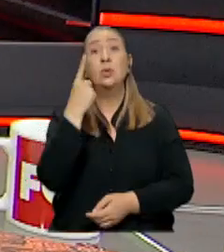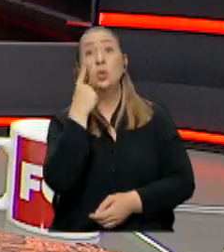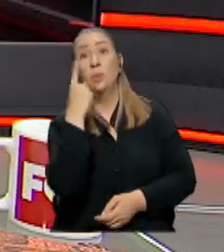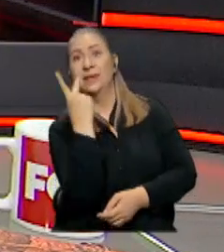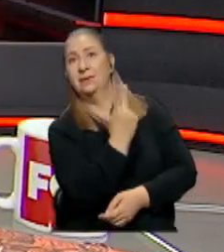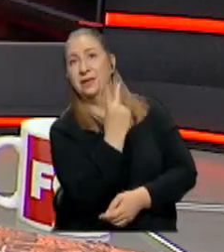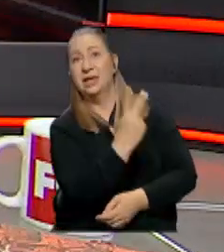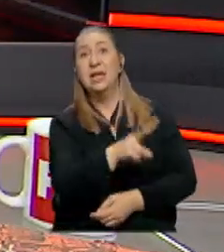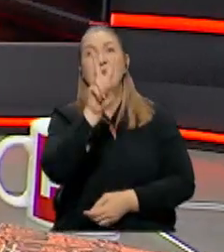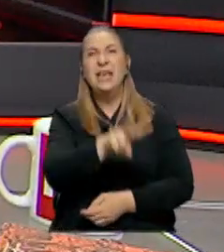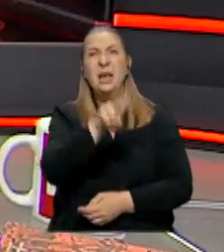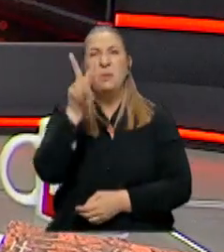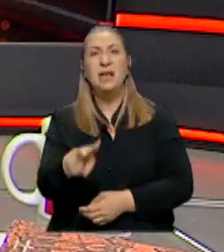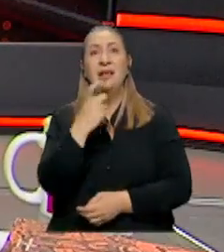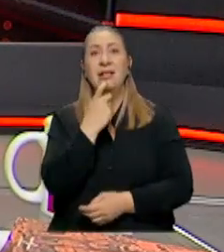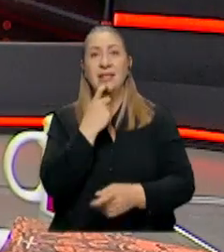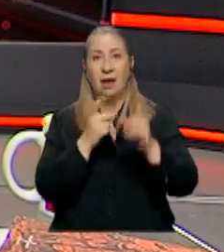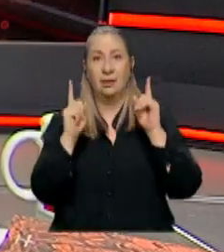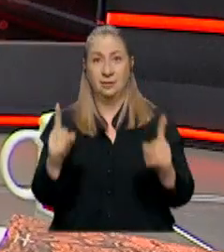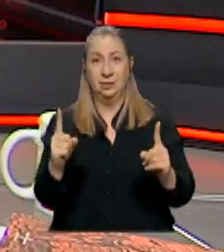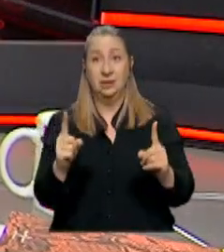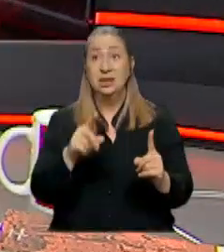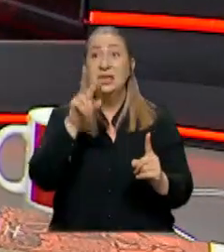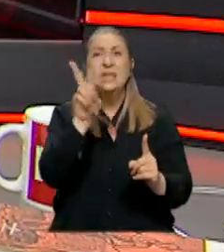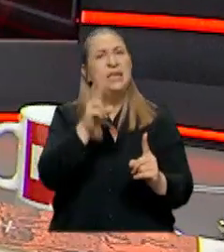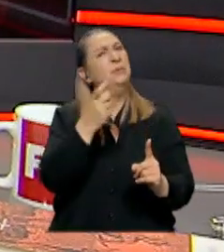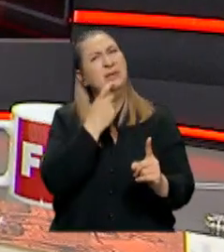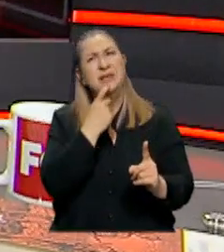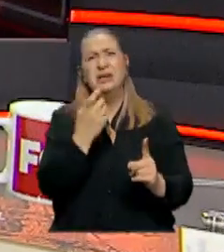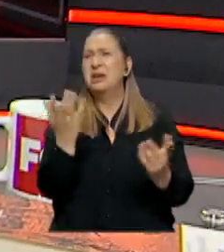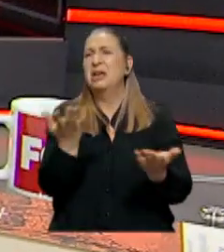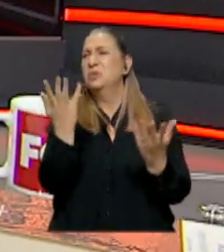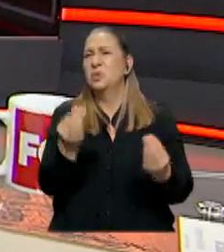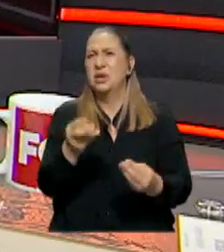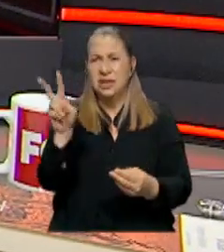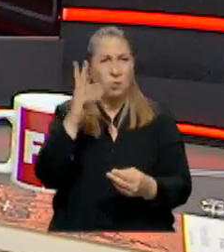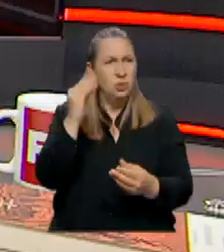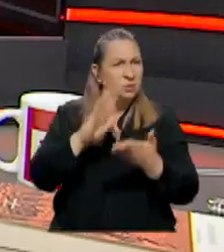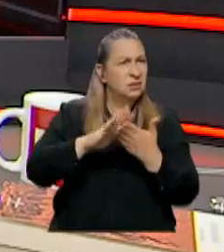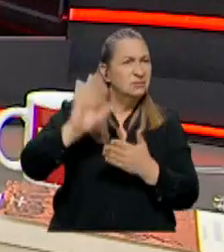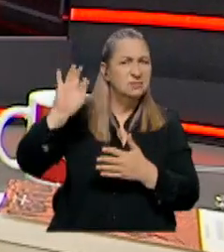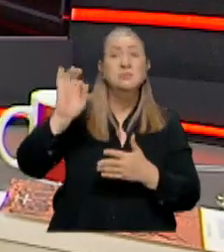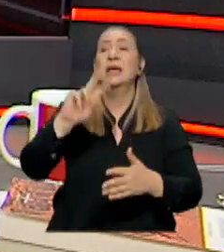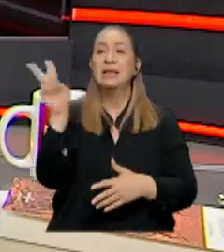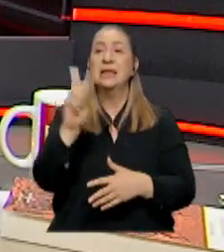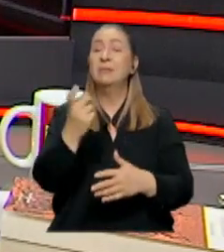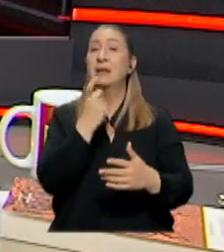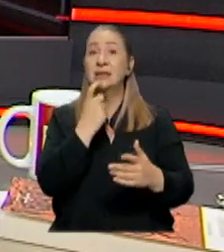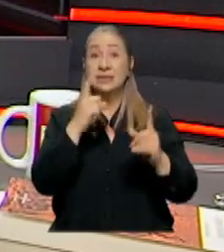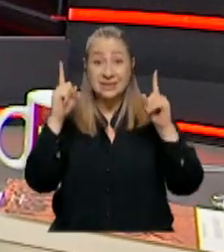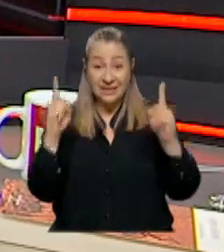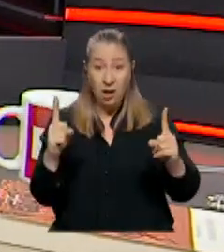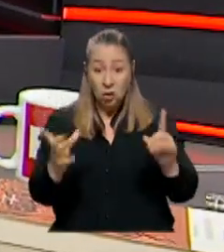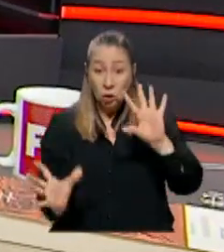hükümetinin 22 yılda, 20 yılda, 20 kaç oldu? 20 oldu değil mi arkadaşlar? 20 yılda